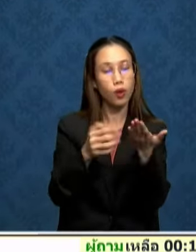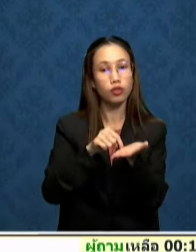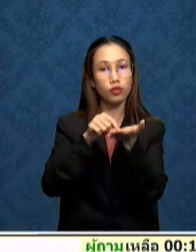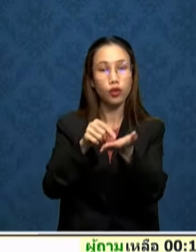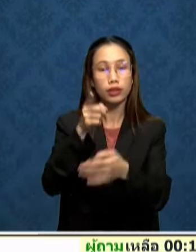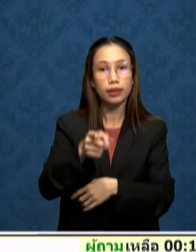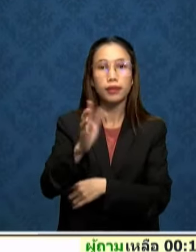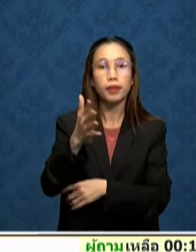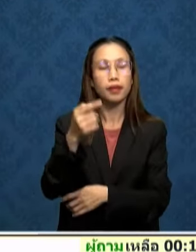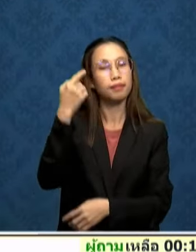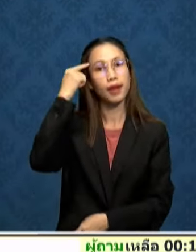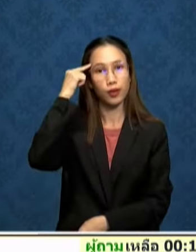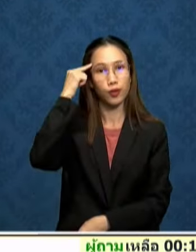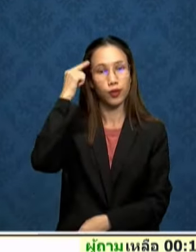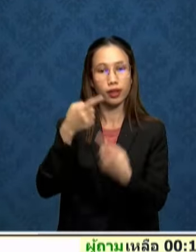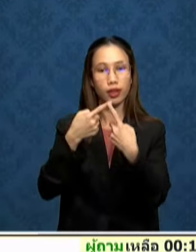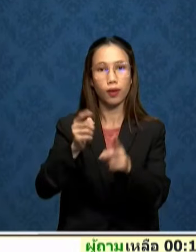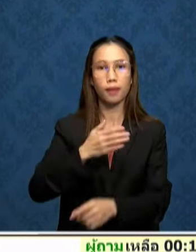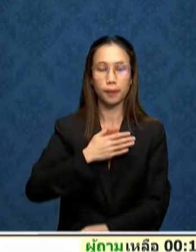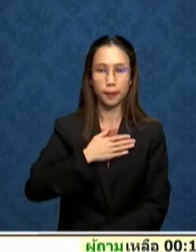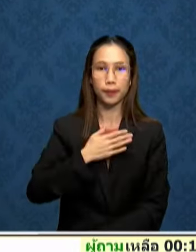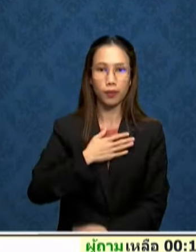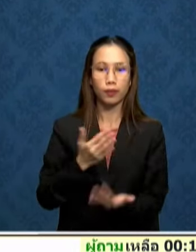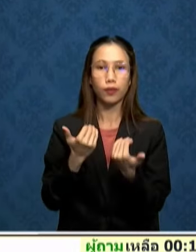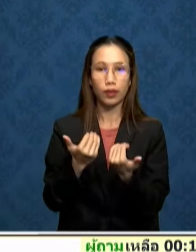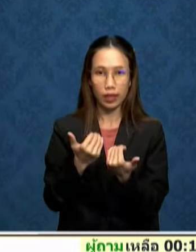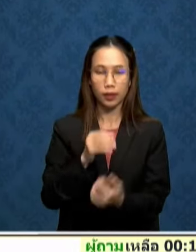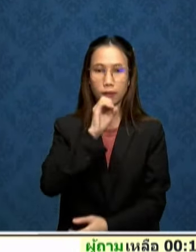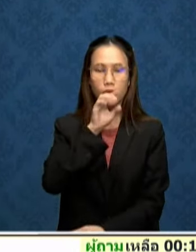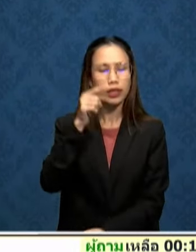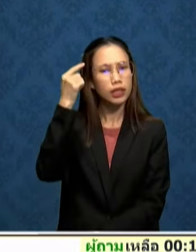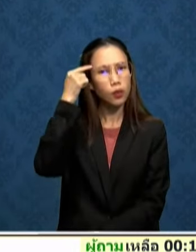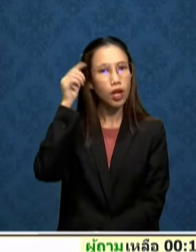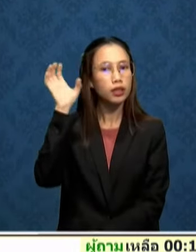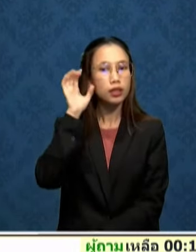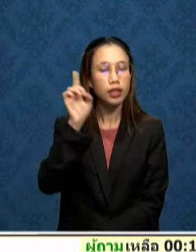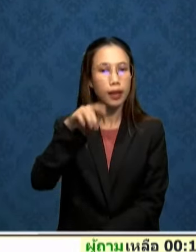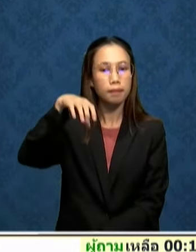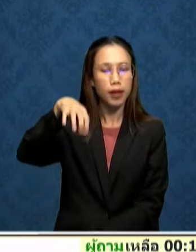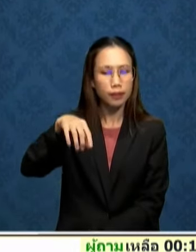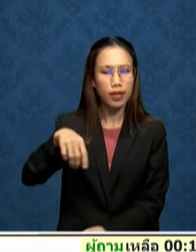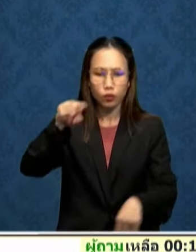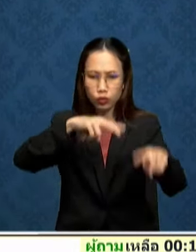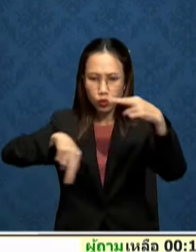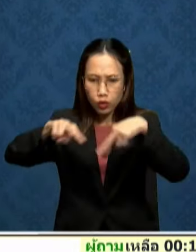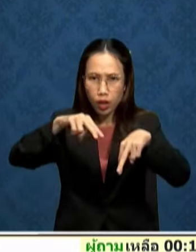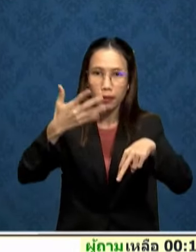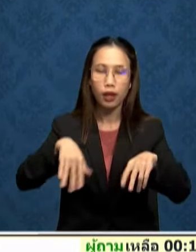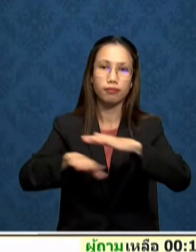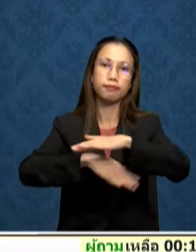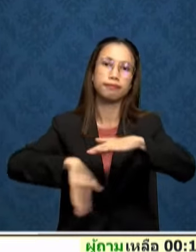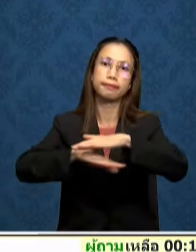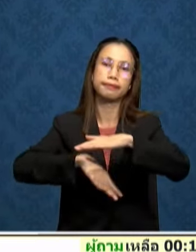วันนี้เนี่ยแต่ว่าอย่างไรก็ดีครับผมในฐานะที่อยู่ตรงนี้เบื้องต้นผมก็ต้องเชื่อว่ากรมประมงเนี่ยเขาไปค้นแล้วเขาไม่มีหลักฐานใน